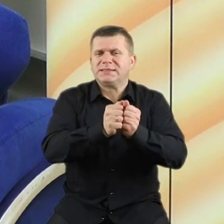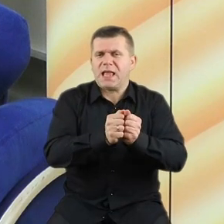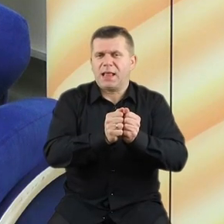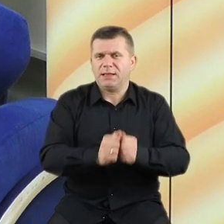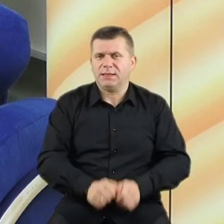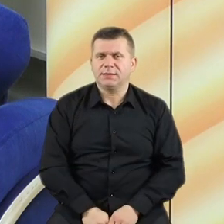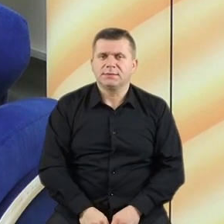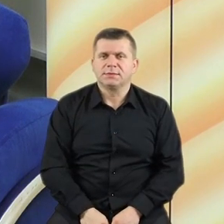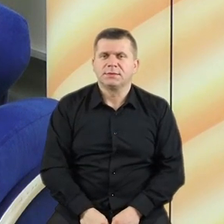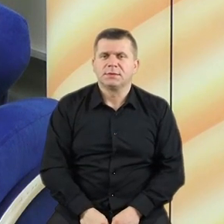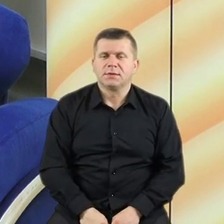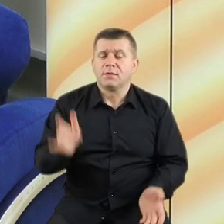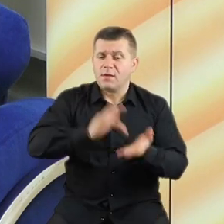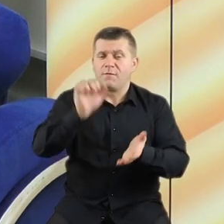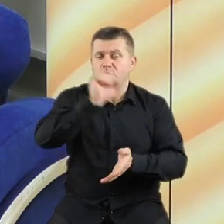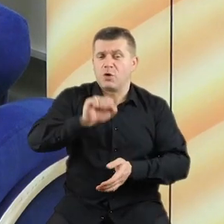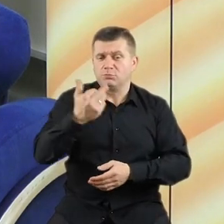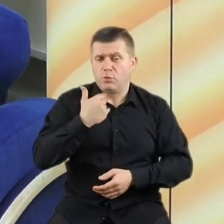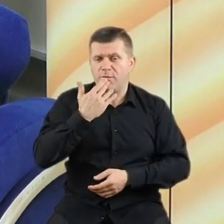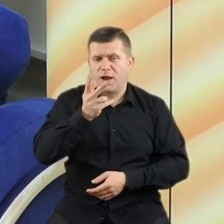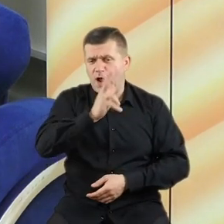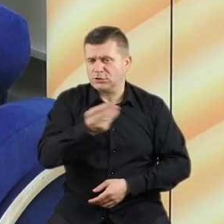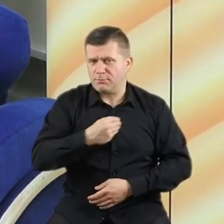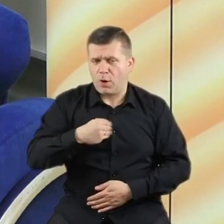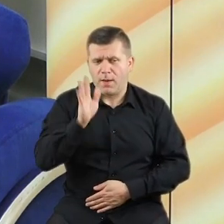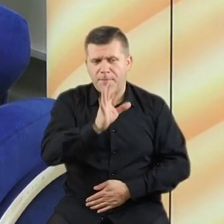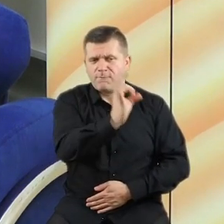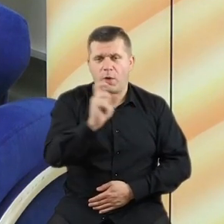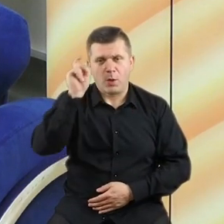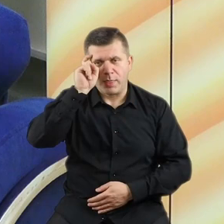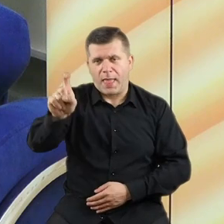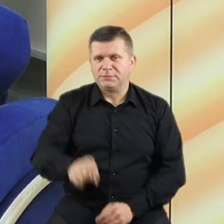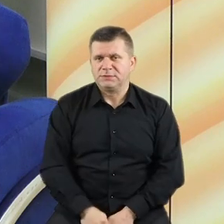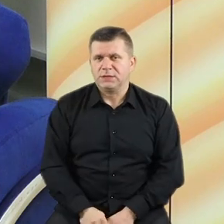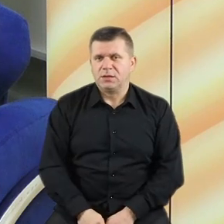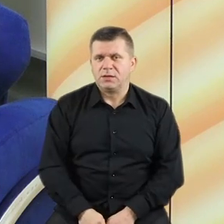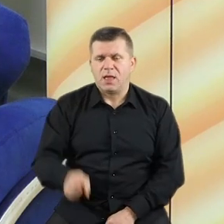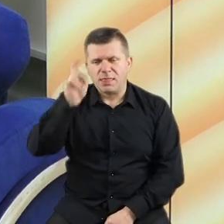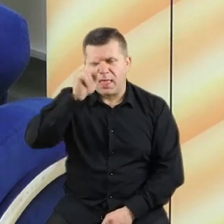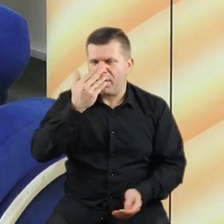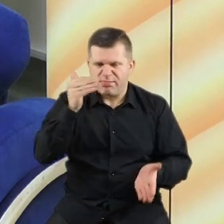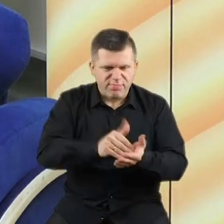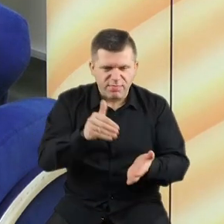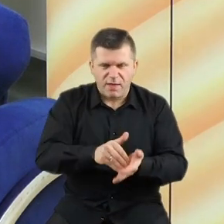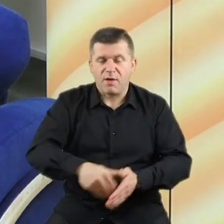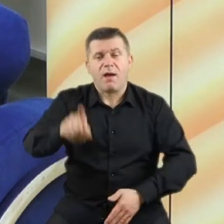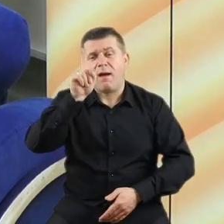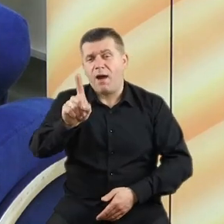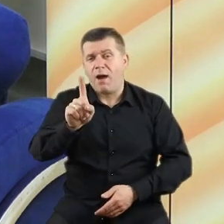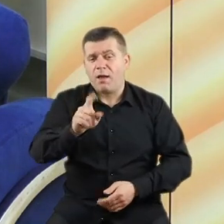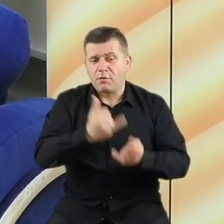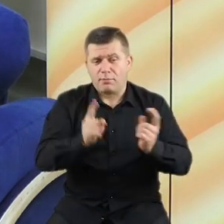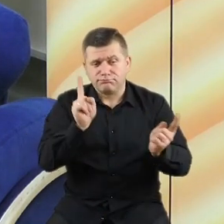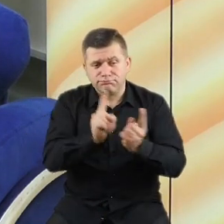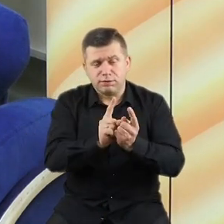że szczególnie we Wrocławiu mówiło się, że każdy Polak miał swojego Niemca. Czyli Niemców się nienawidziło, ale tak